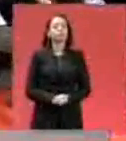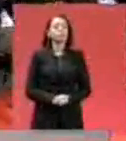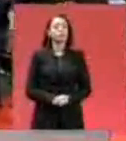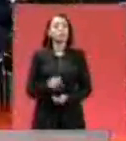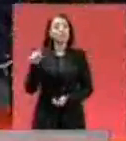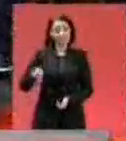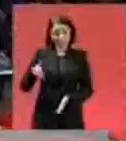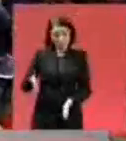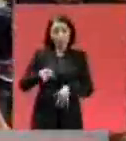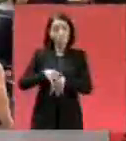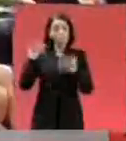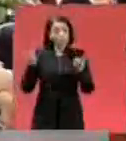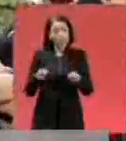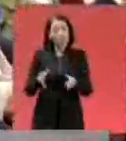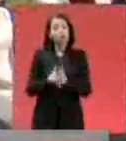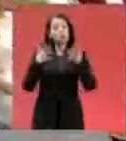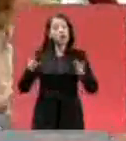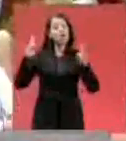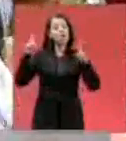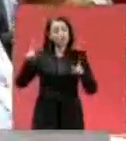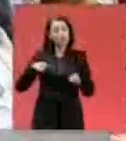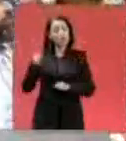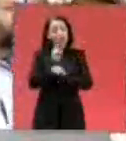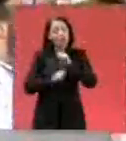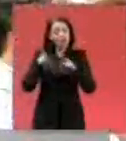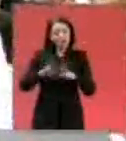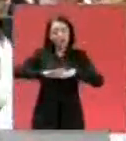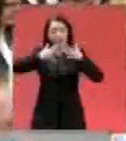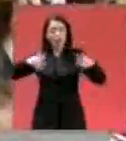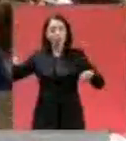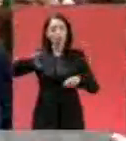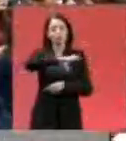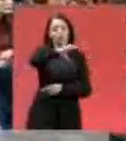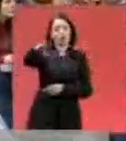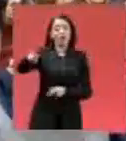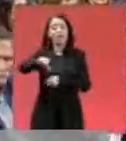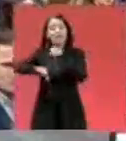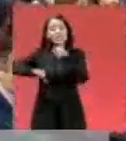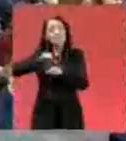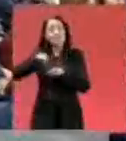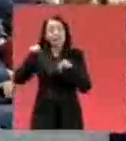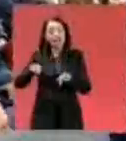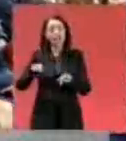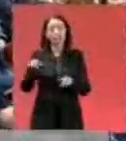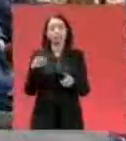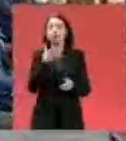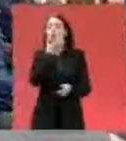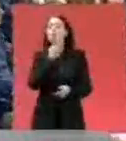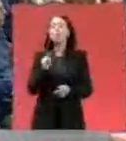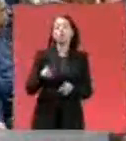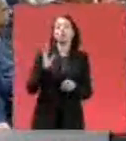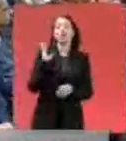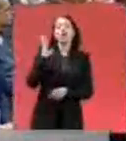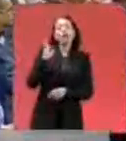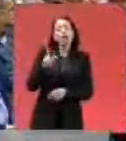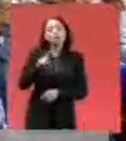Και σήμερα η Πάτρα έχει τη μεγάλη ευκαιρία να αξιοποιήσει το θαλάσσιο μέτωπό της για να αλλάξει την εικόνα της πόλης, να αλλάξει την